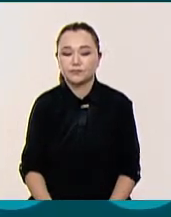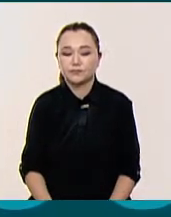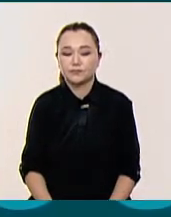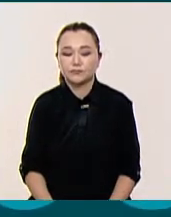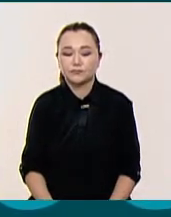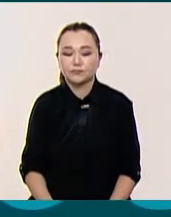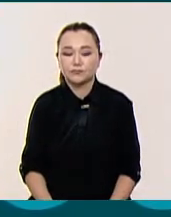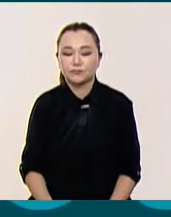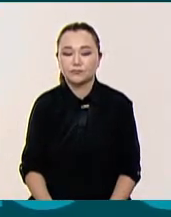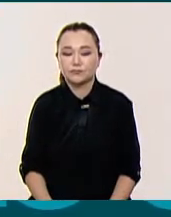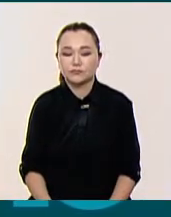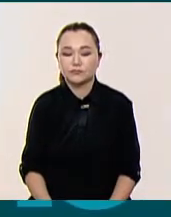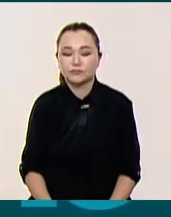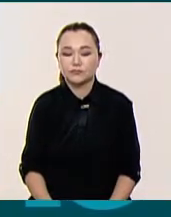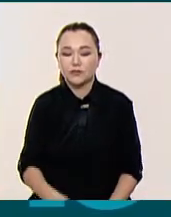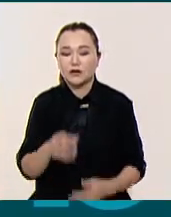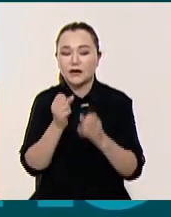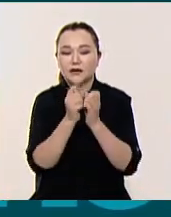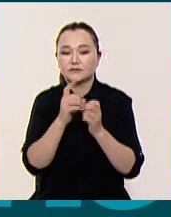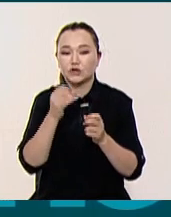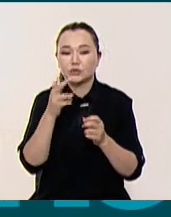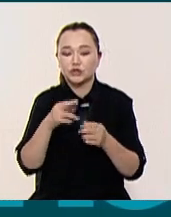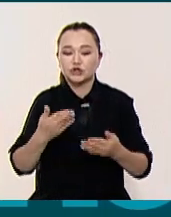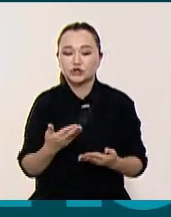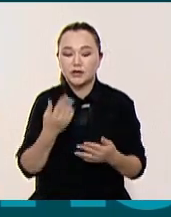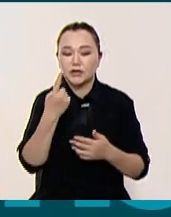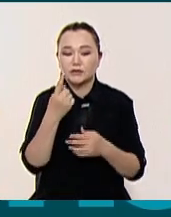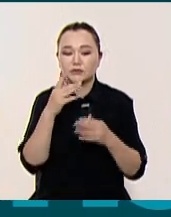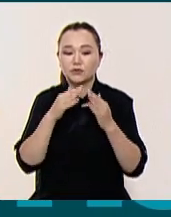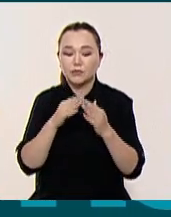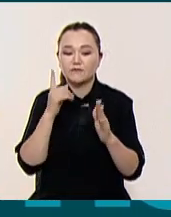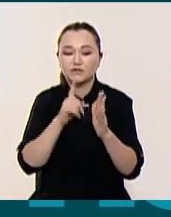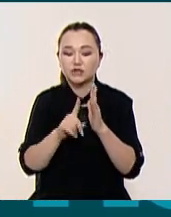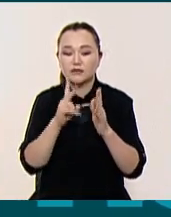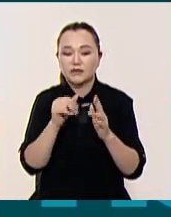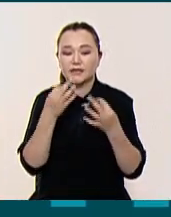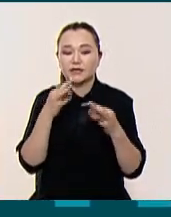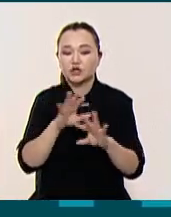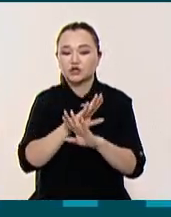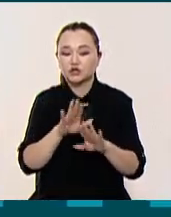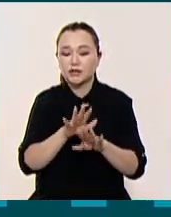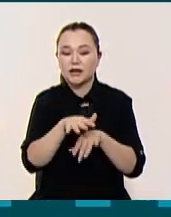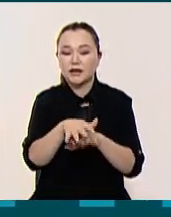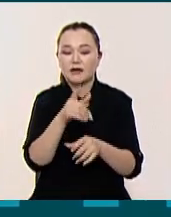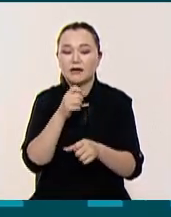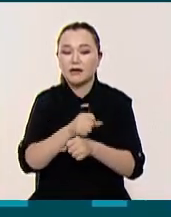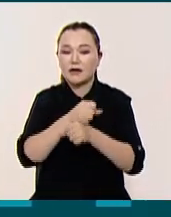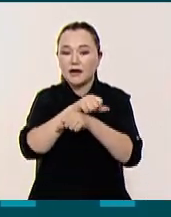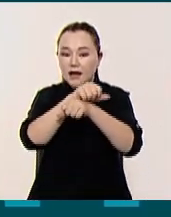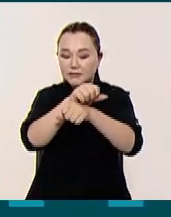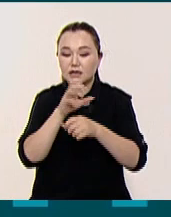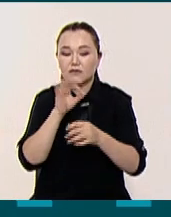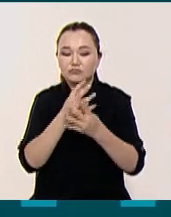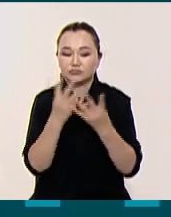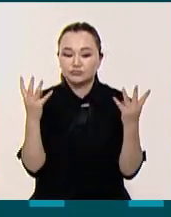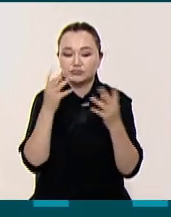Этот типок. 11 июня жители одного из домов вышли на несанкционированную акцию. Протестующие выстроились в